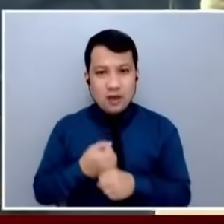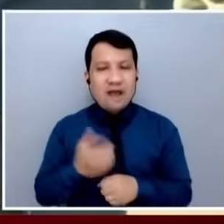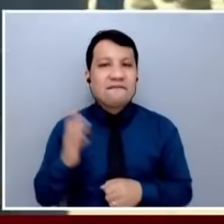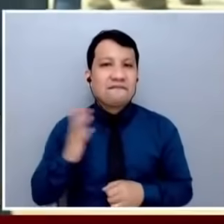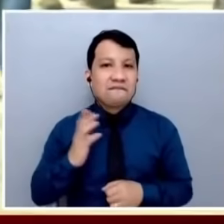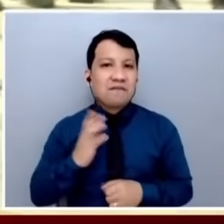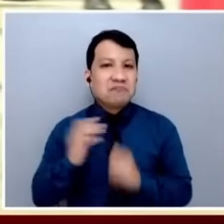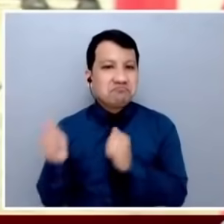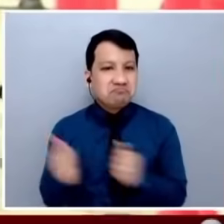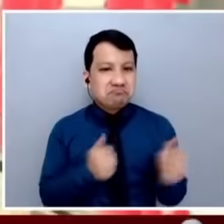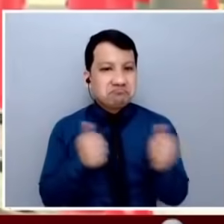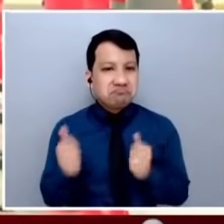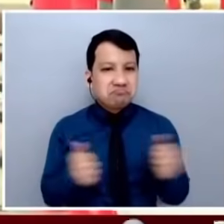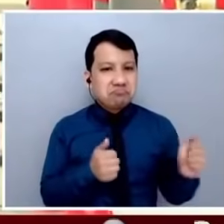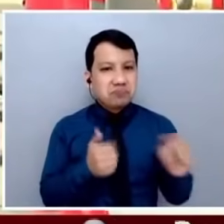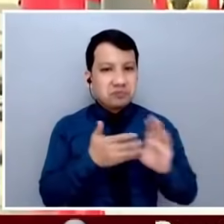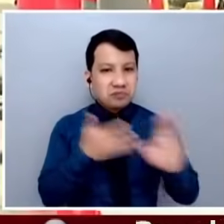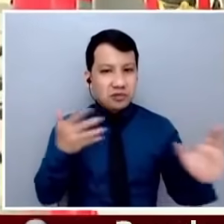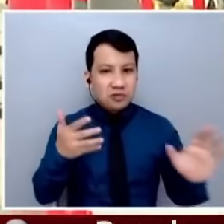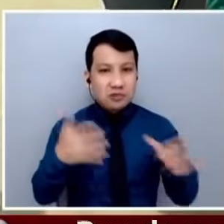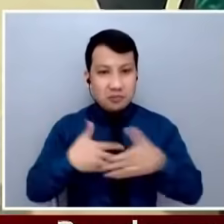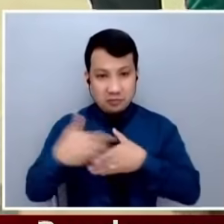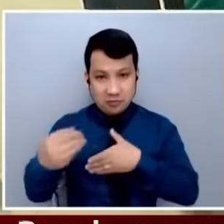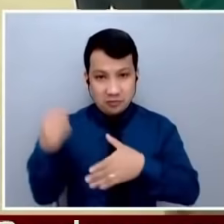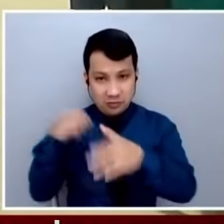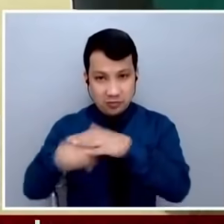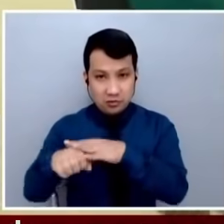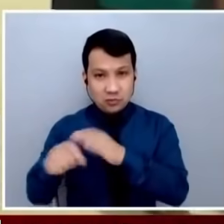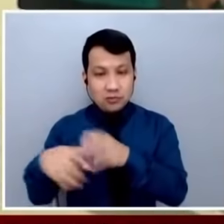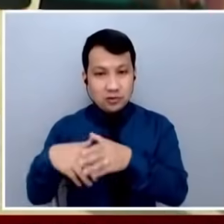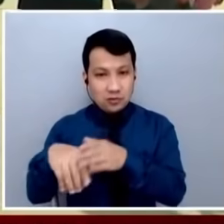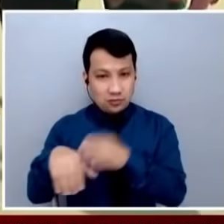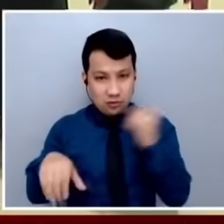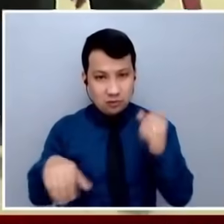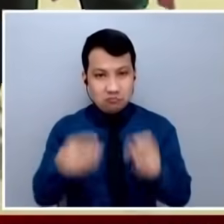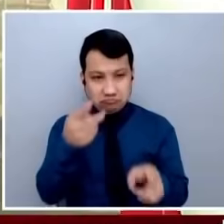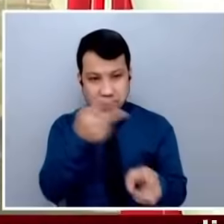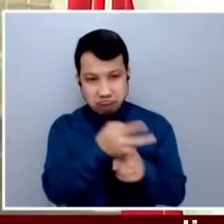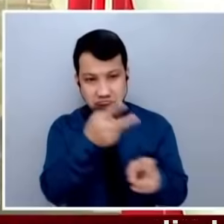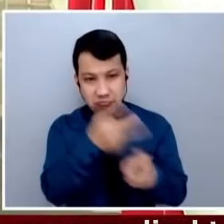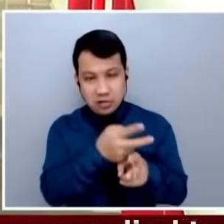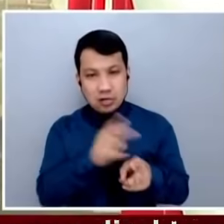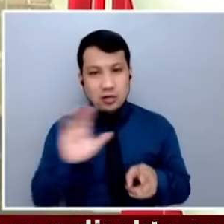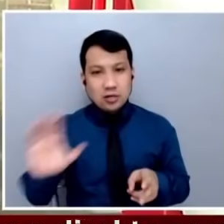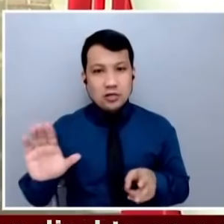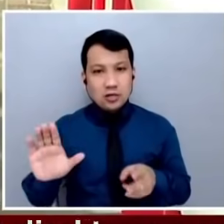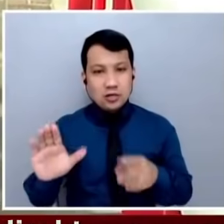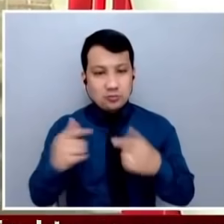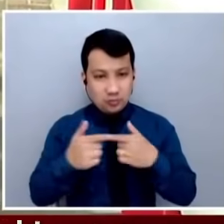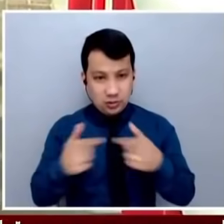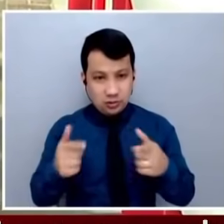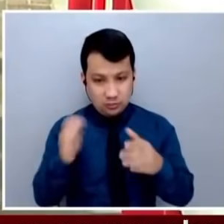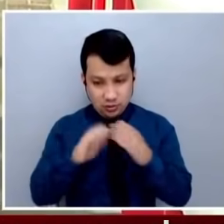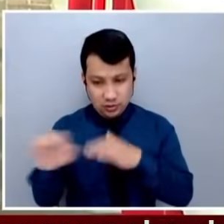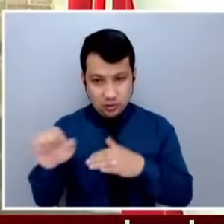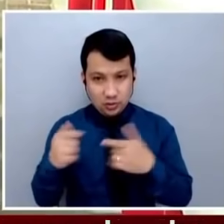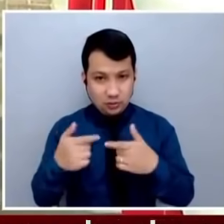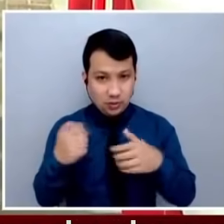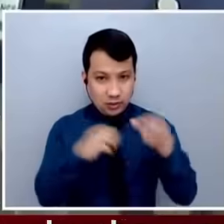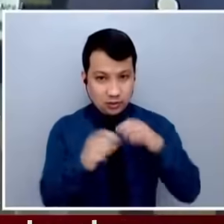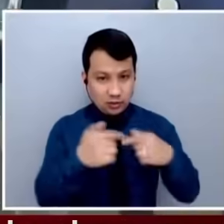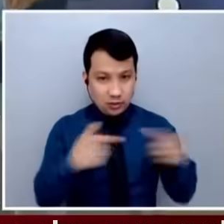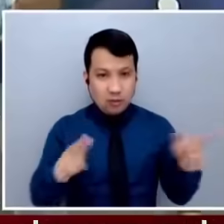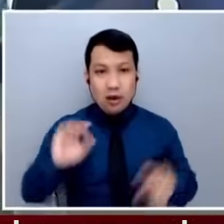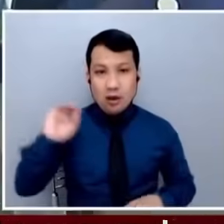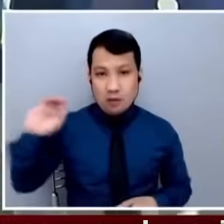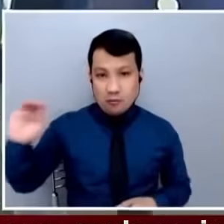organisado na ang pagpasok at paglabas ng mga namamasyal. Bantay-sarado ng mga otoridad ang entrance at exit gate. May sarili na